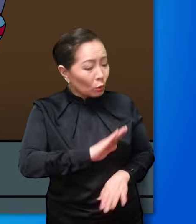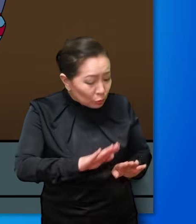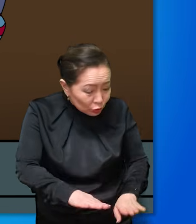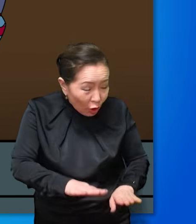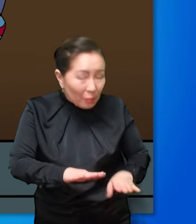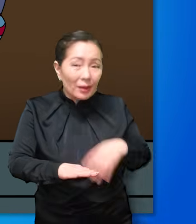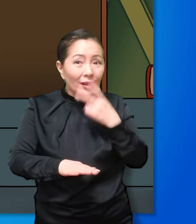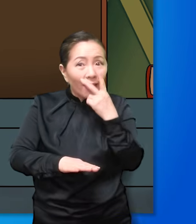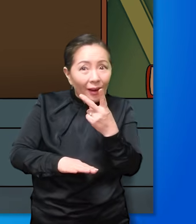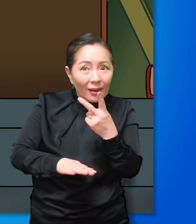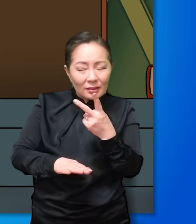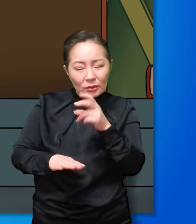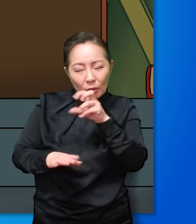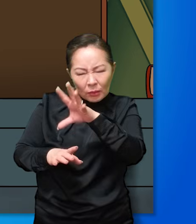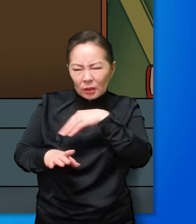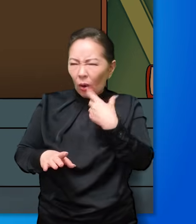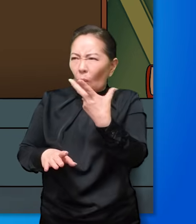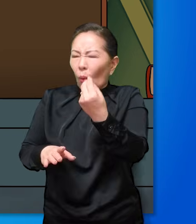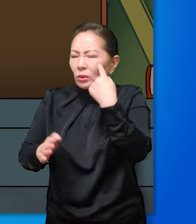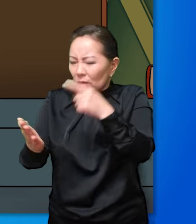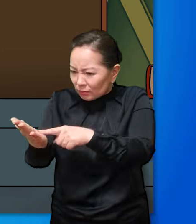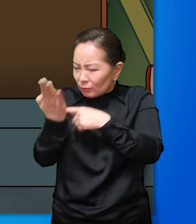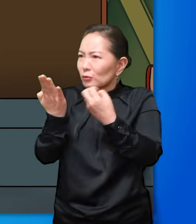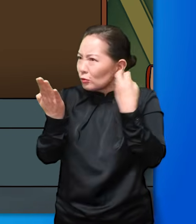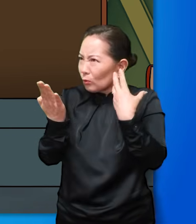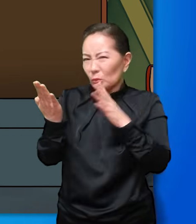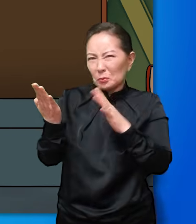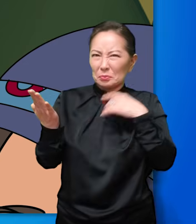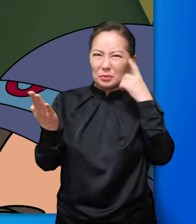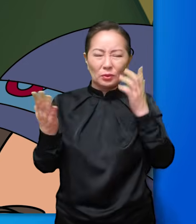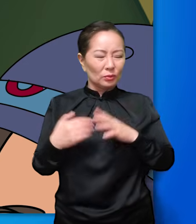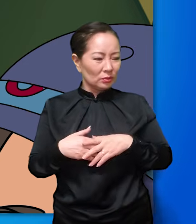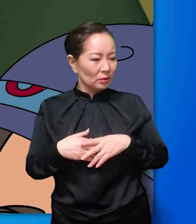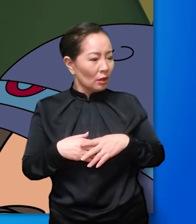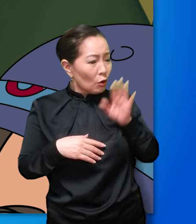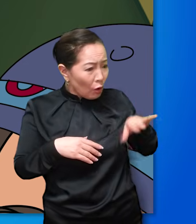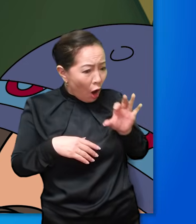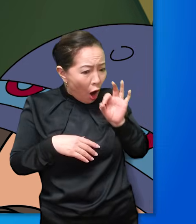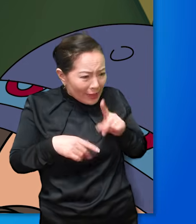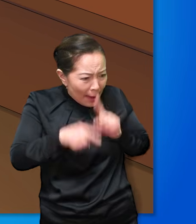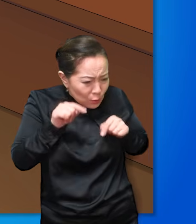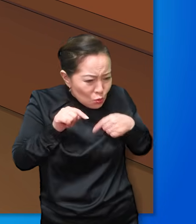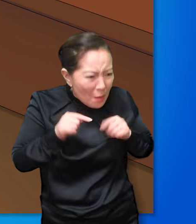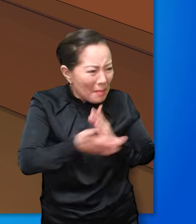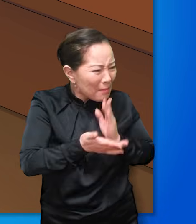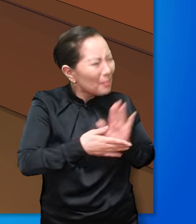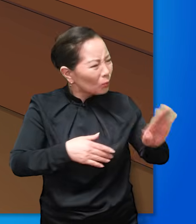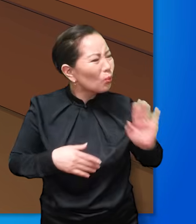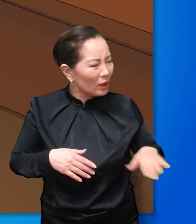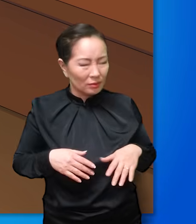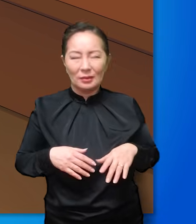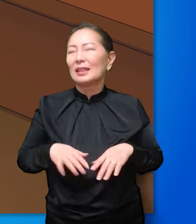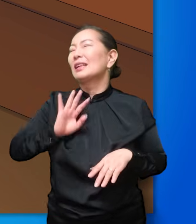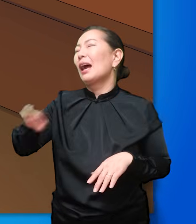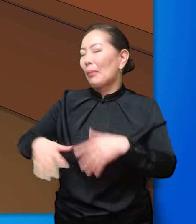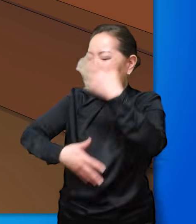бэ? Багтаа харсан зүйлийг бид үнэхээр сонссон үгүйг мэдхгүй шүү дээ. Олоход их